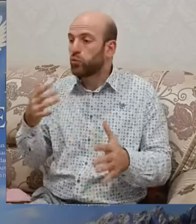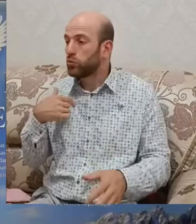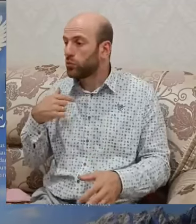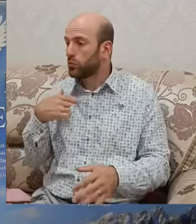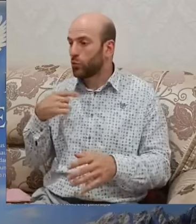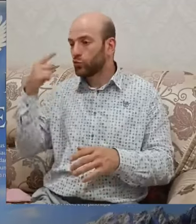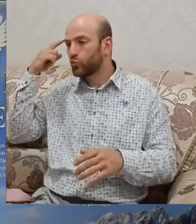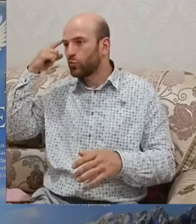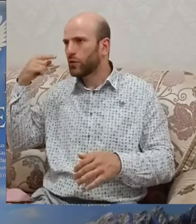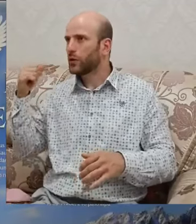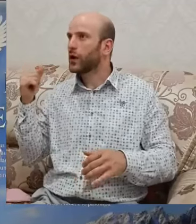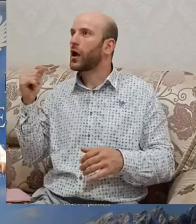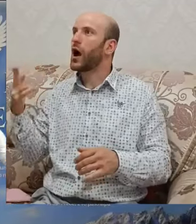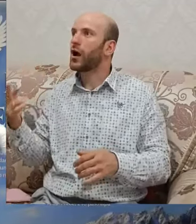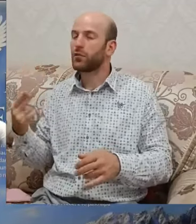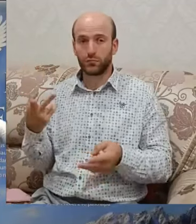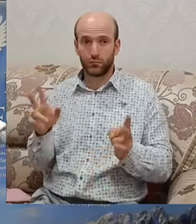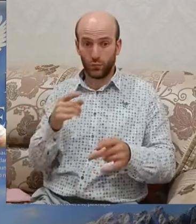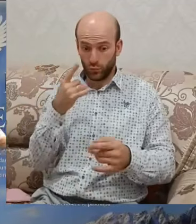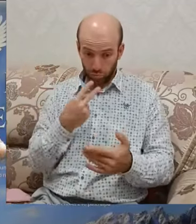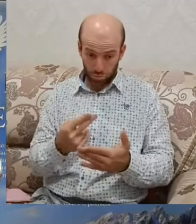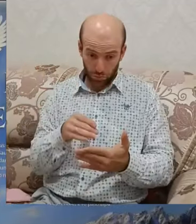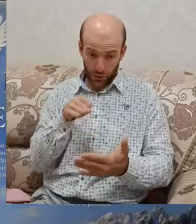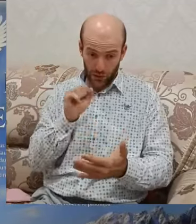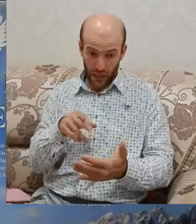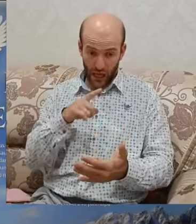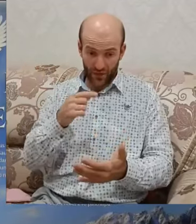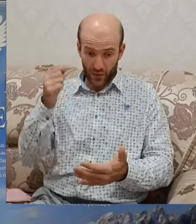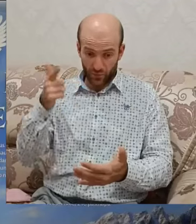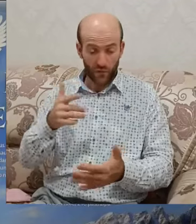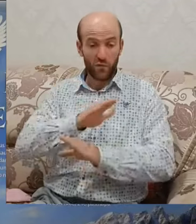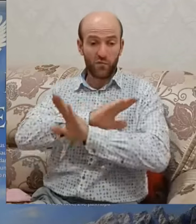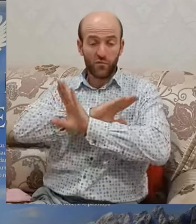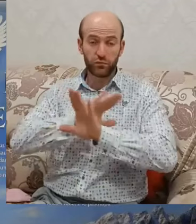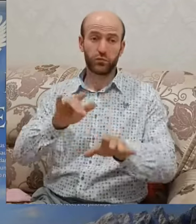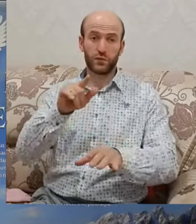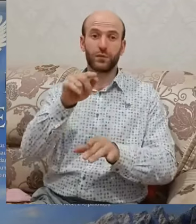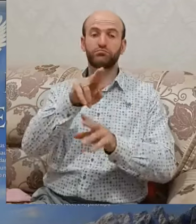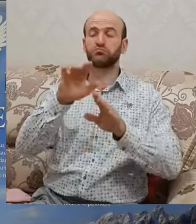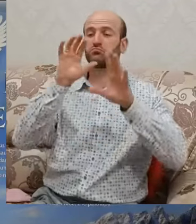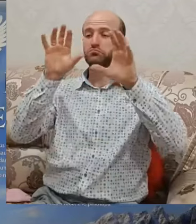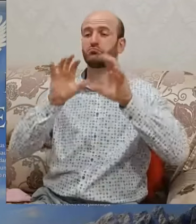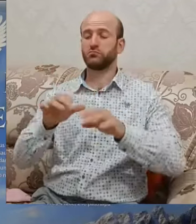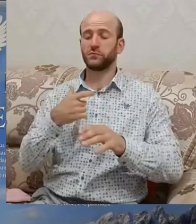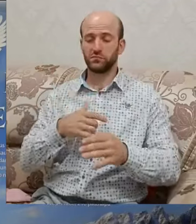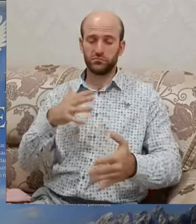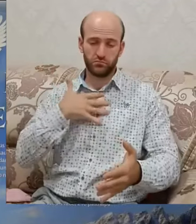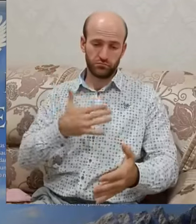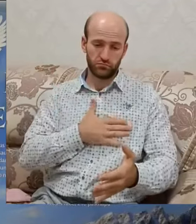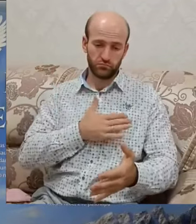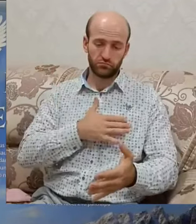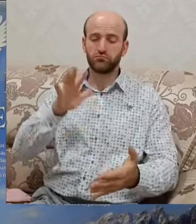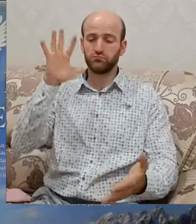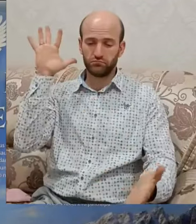такой. Bažnyčioje ir mumise. В церкви и в нас. Šlovė Dievui. Slava